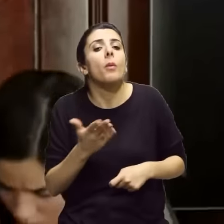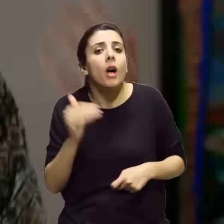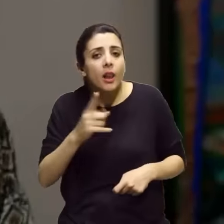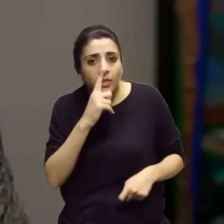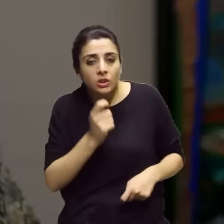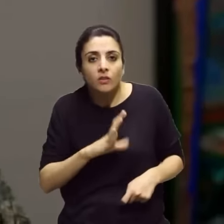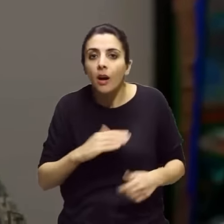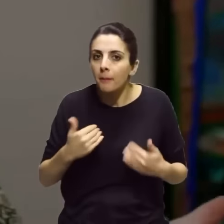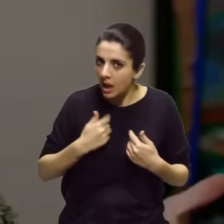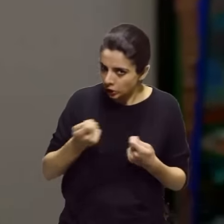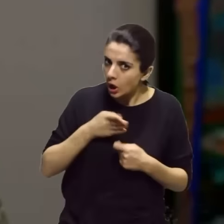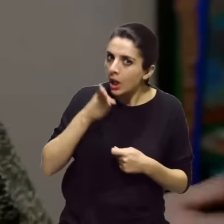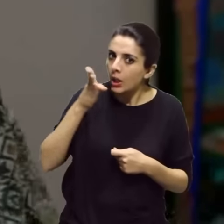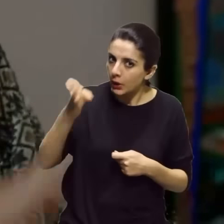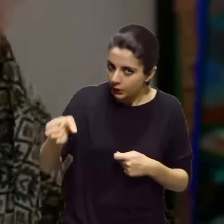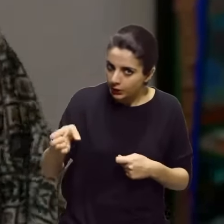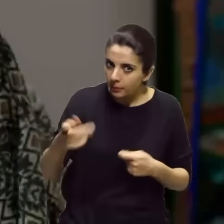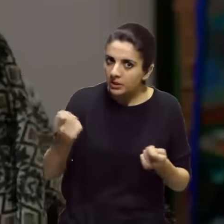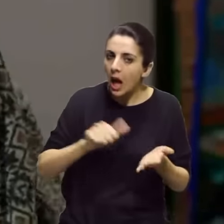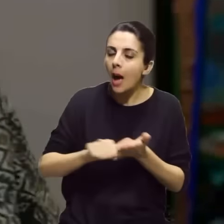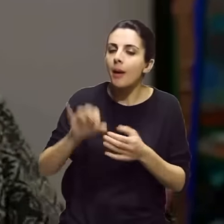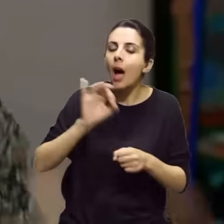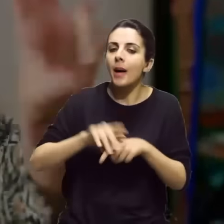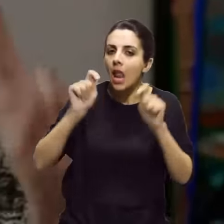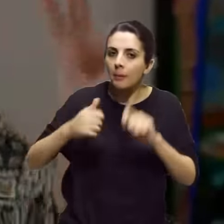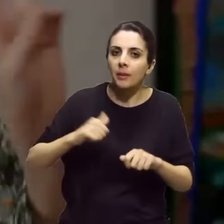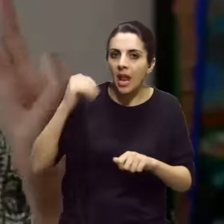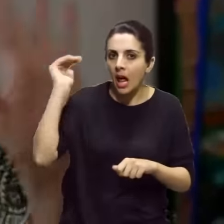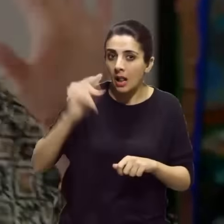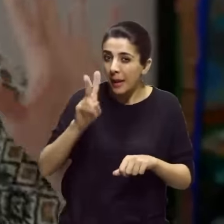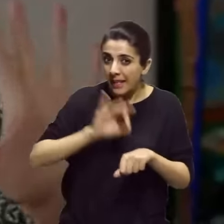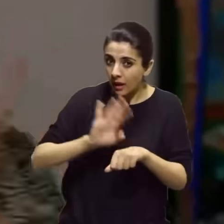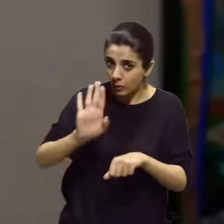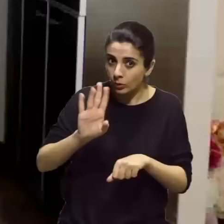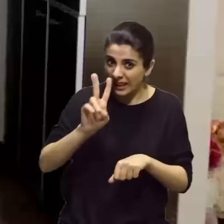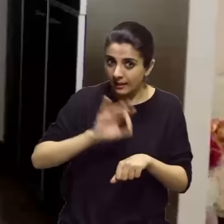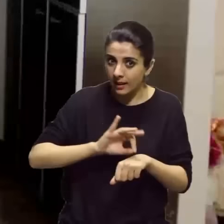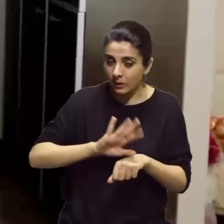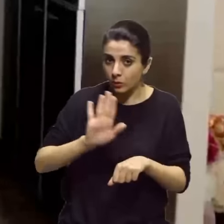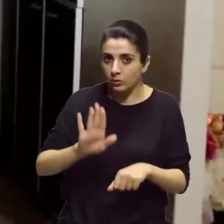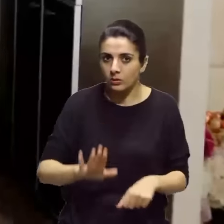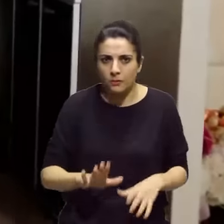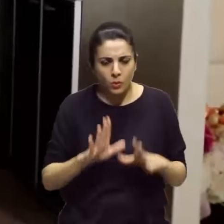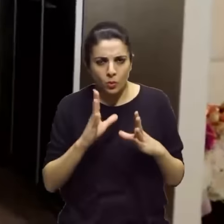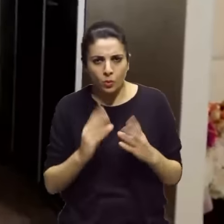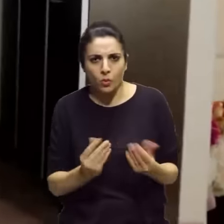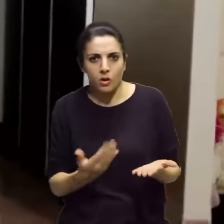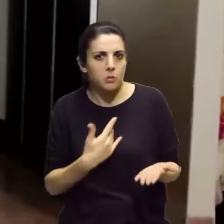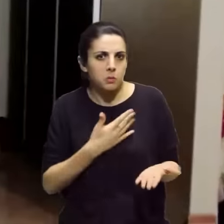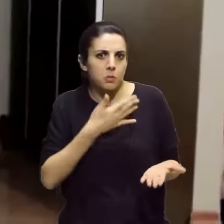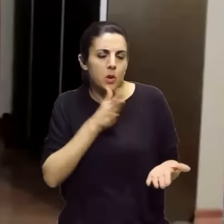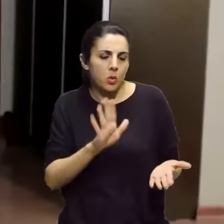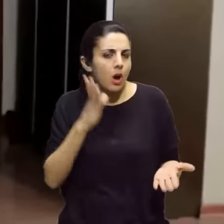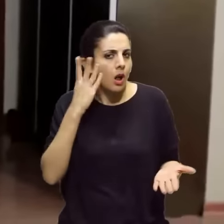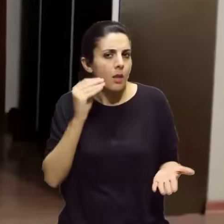var senin burada? Ben gittim iş yerine, gittim. Gittim işleri hemencecik toparladım geldim. Hemen 2 dakika. Dur 2 dakika. Ne oluyor? Bilmiyorum, ben